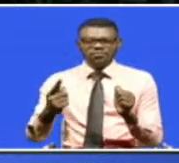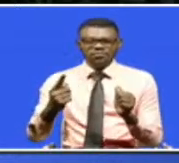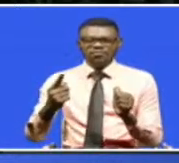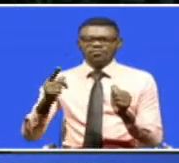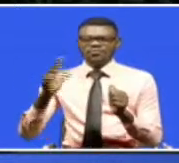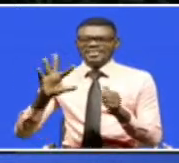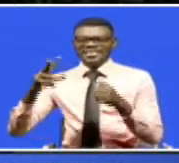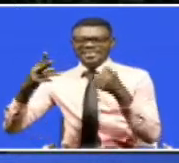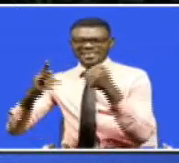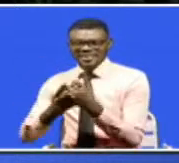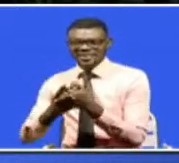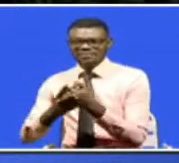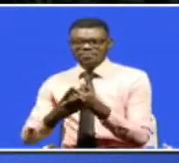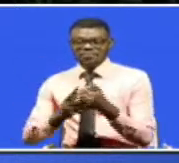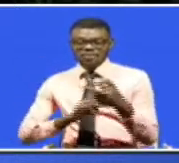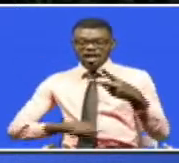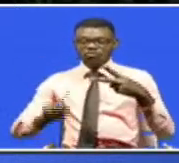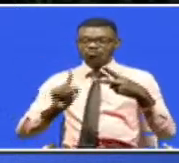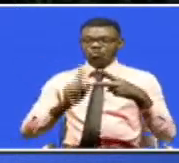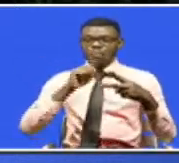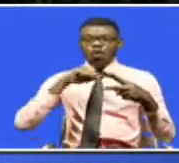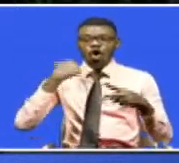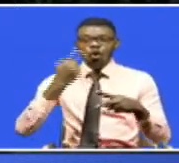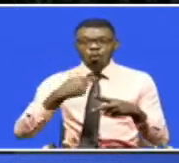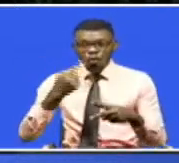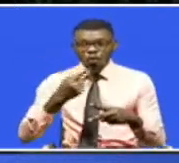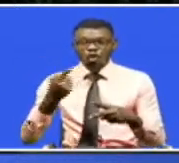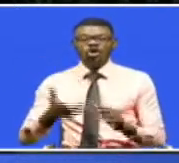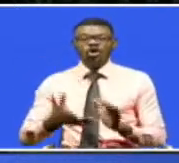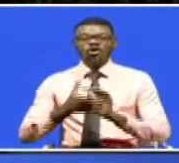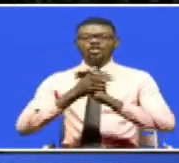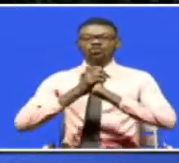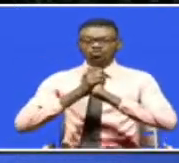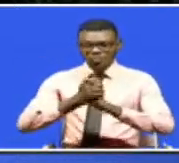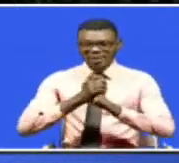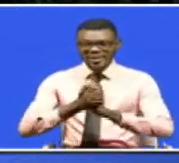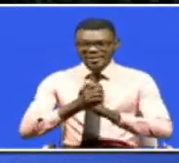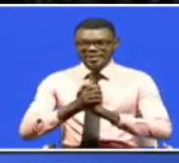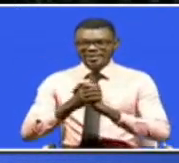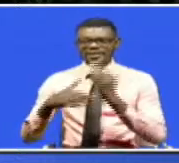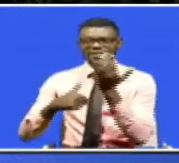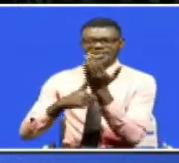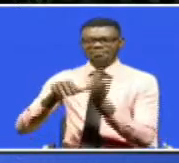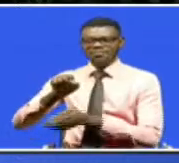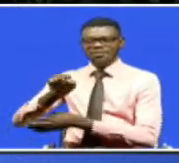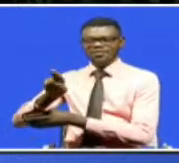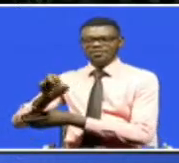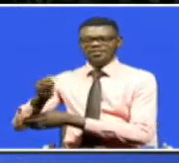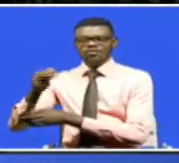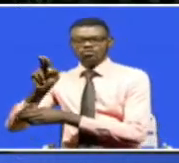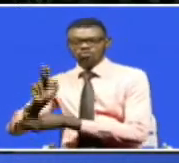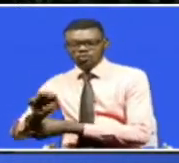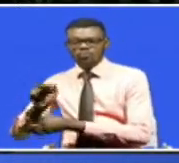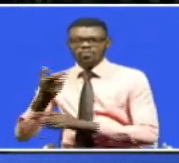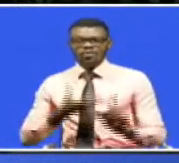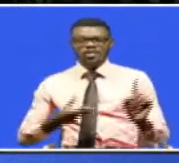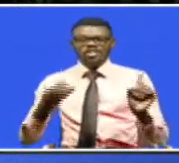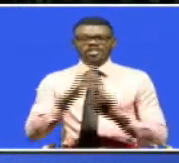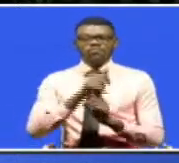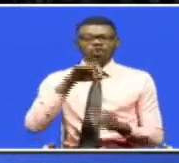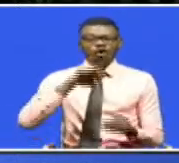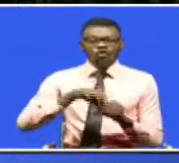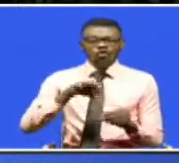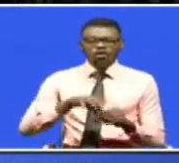12,157 na amekuwa akifuatwa na mgombeaji wa chama cha Jubilee ambaye ni Susan Waititu ambaye ameweza kupata